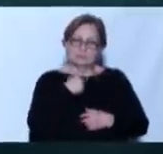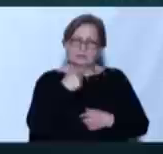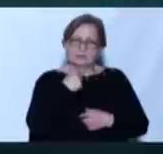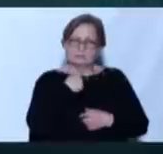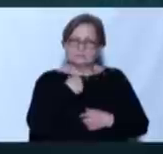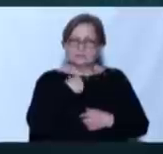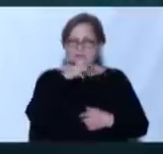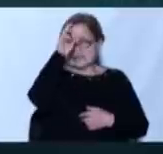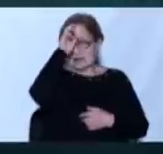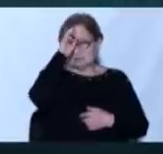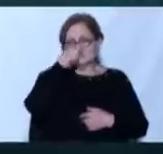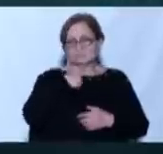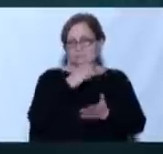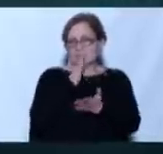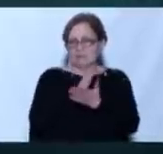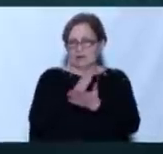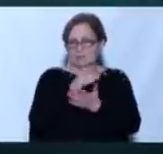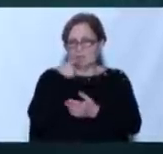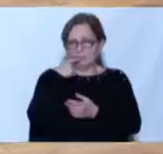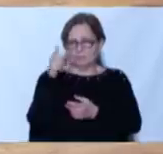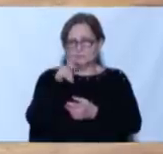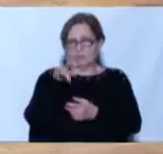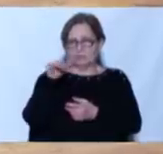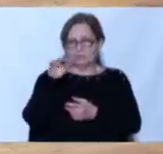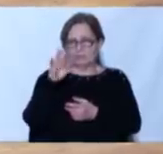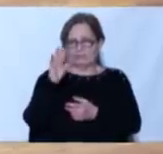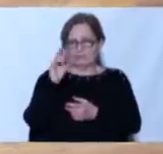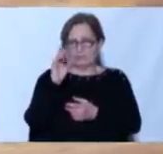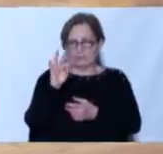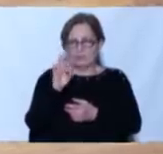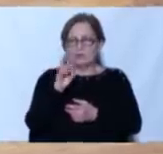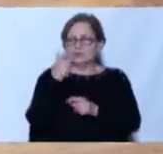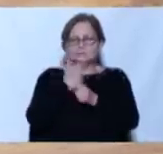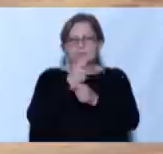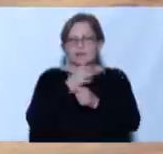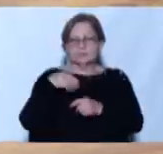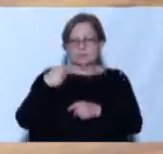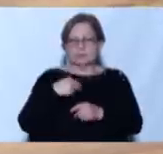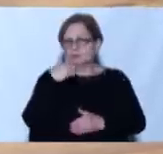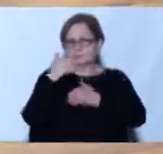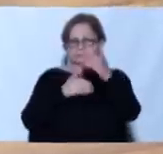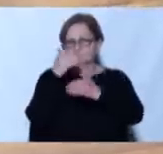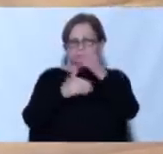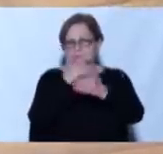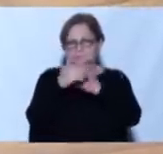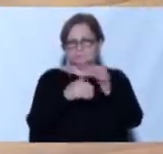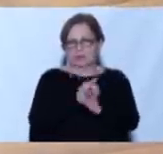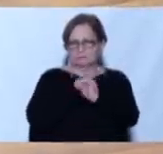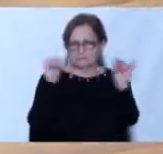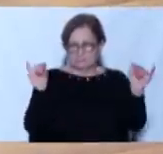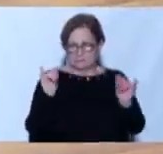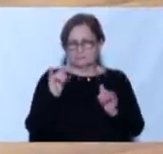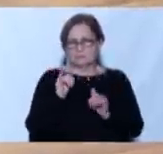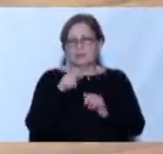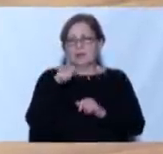სახელმწიფო ეს მე ვარო და რომელიც დროსაც ძალიან დიდი აღმავლობა განიცადა ესე ვთქვათ საფრანგეთმა